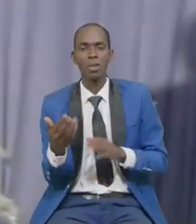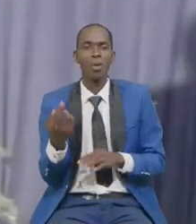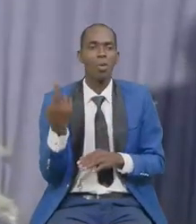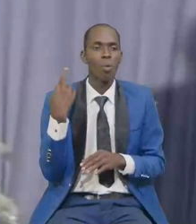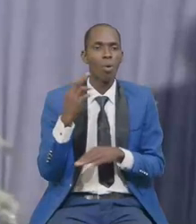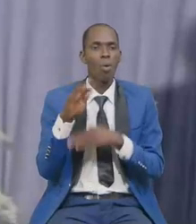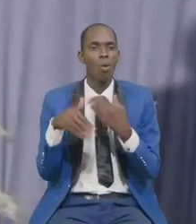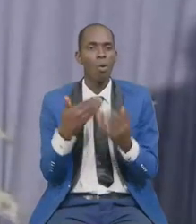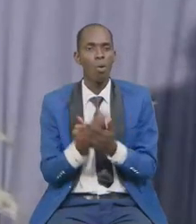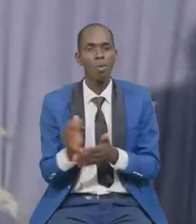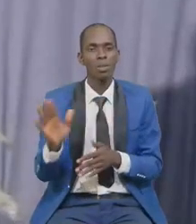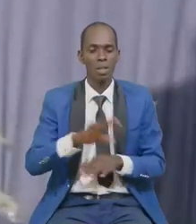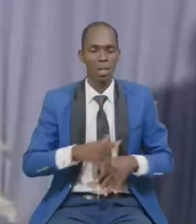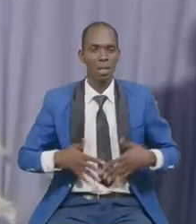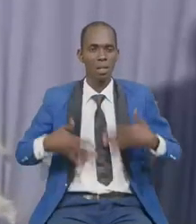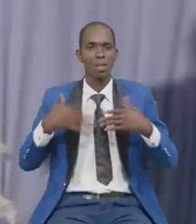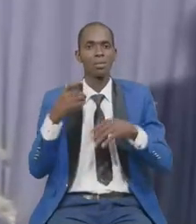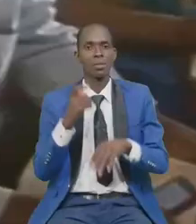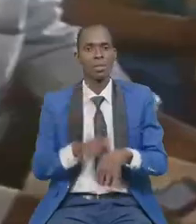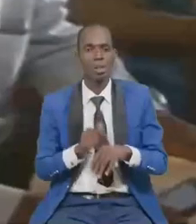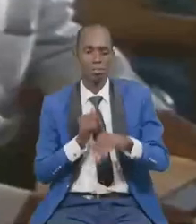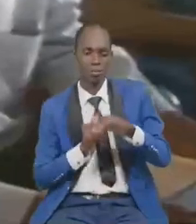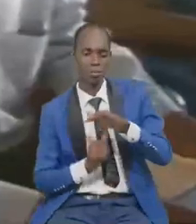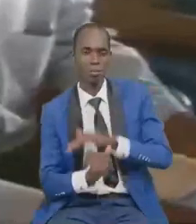retenus dans la servitude.